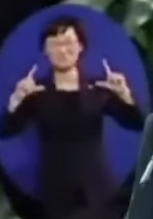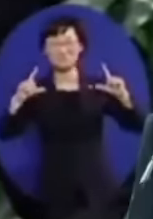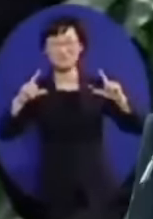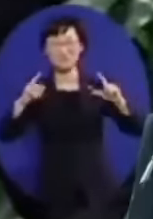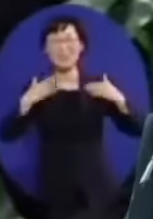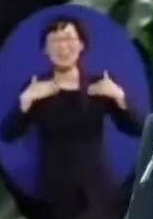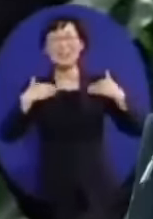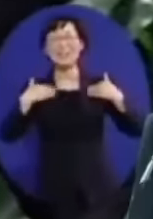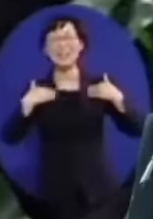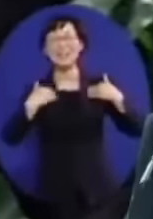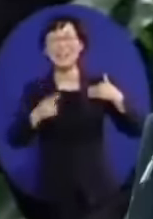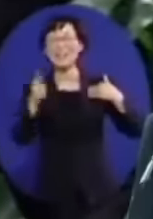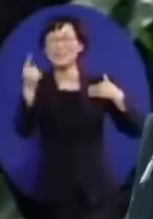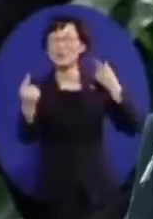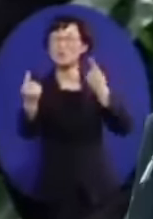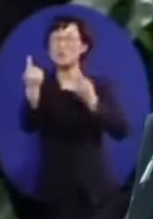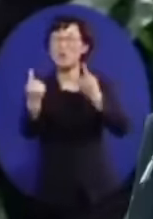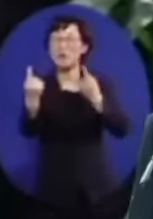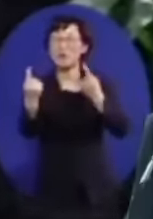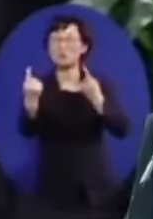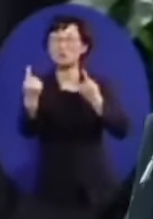당신들보다 내가 나으니까 날 좀 보소.